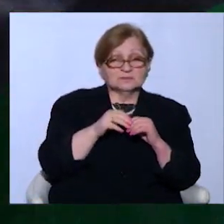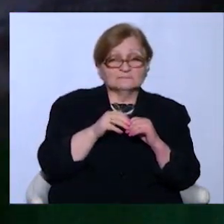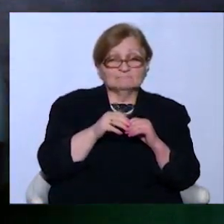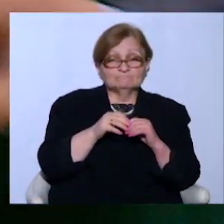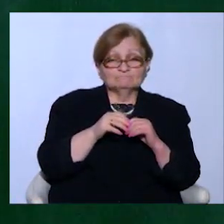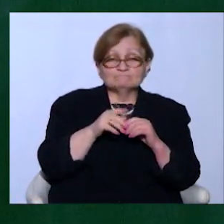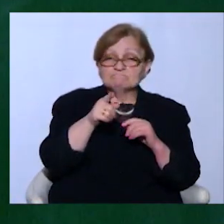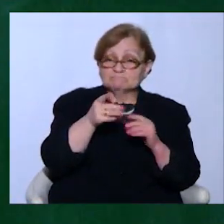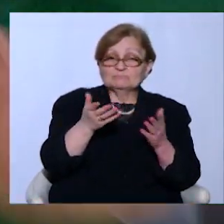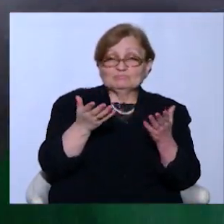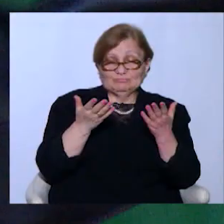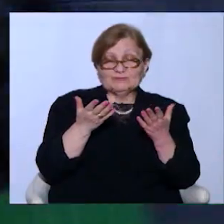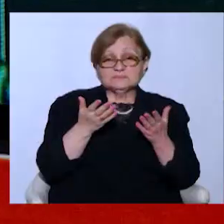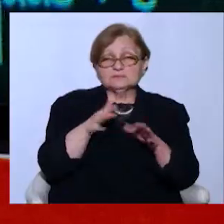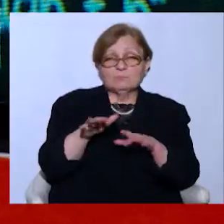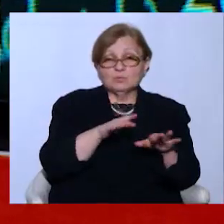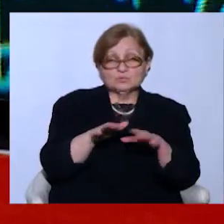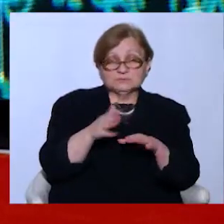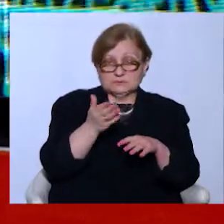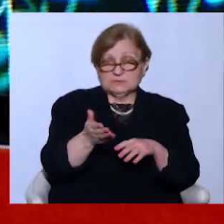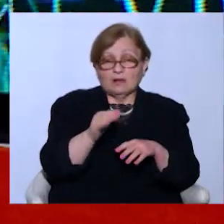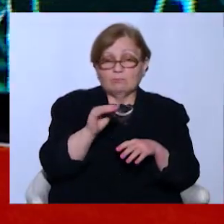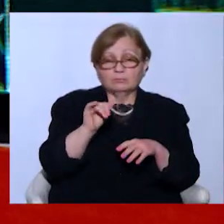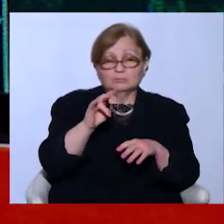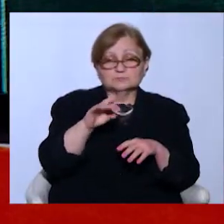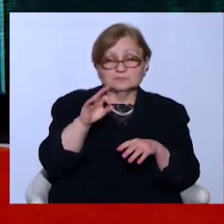აი ესეთი ფუნქცია გვექნება, რის